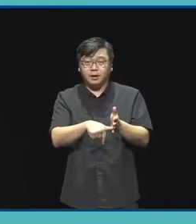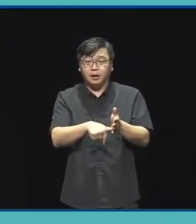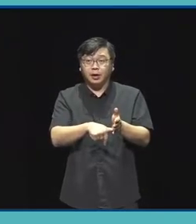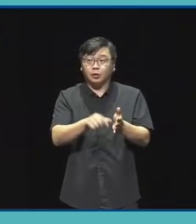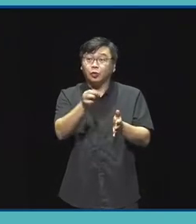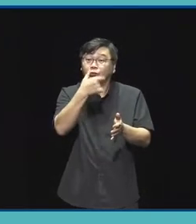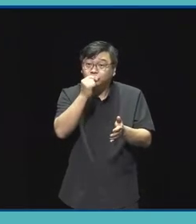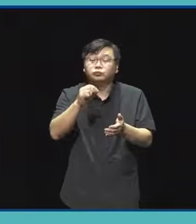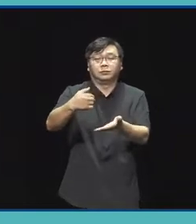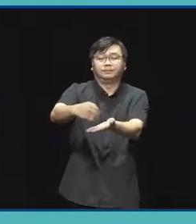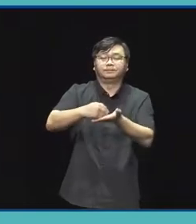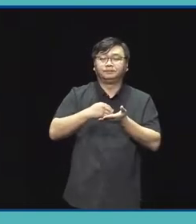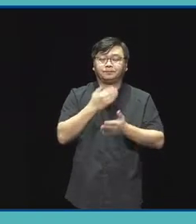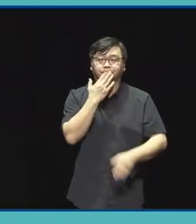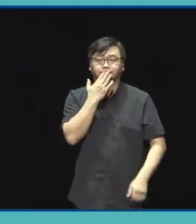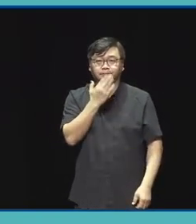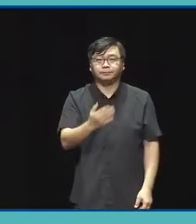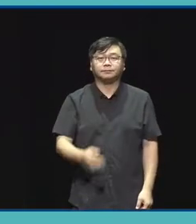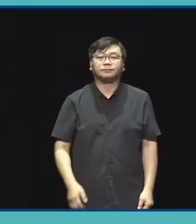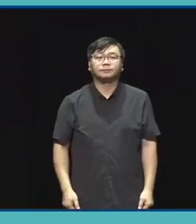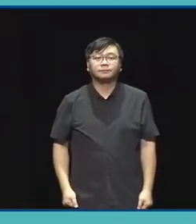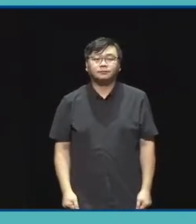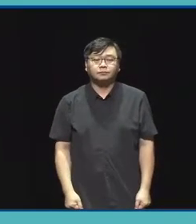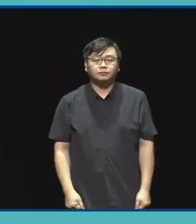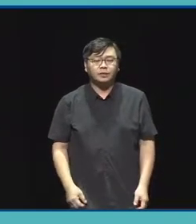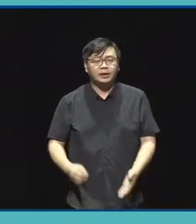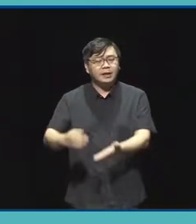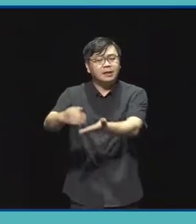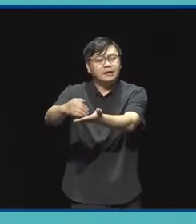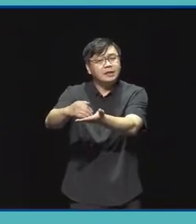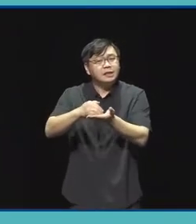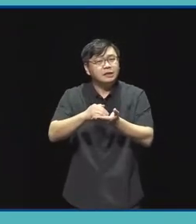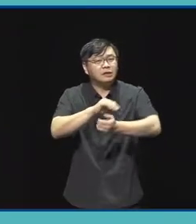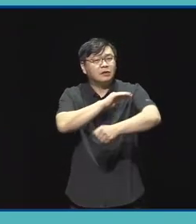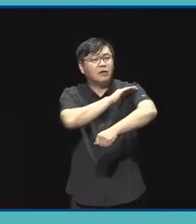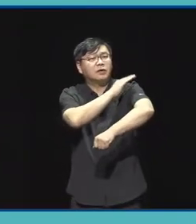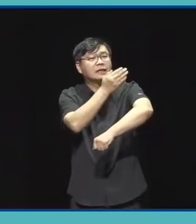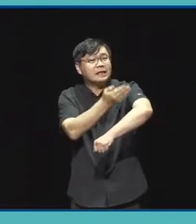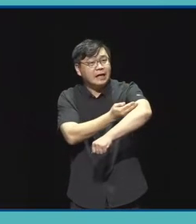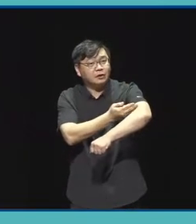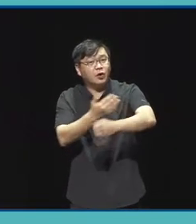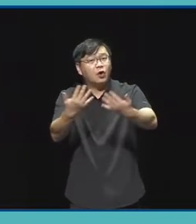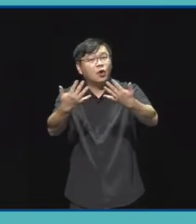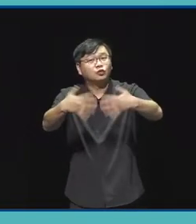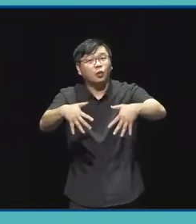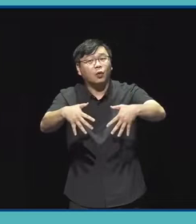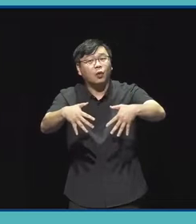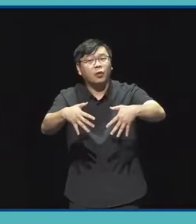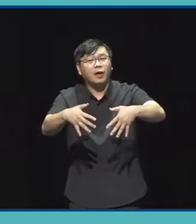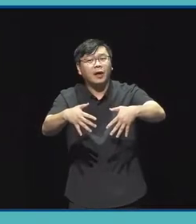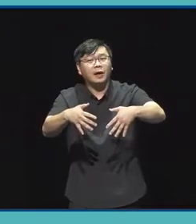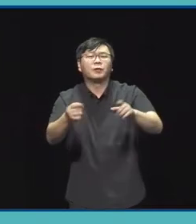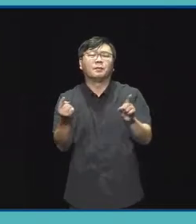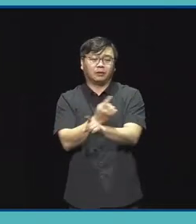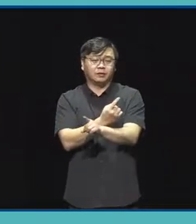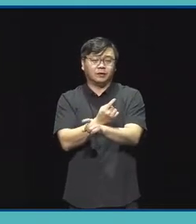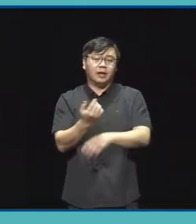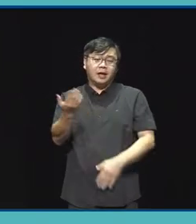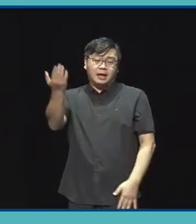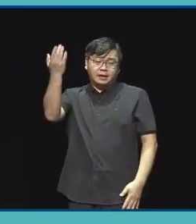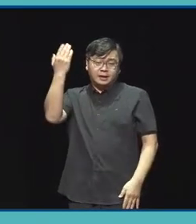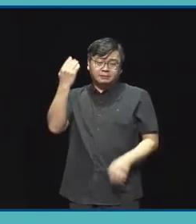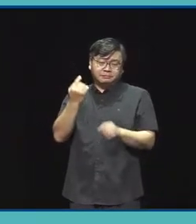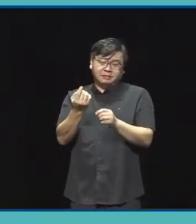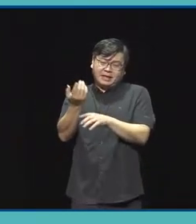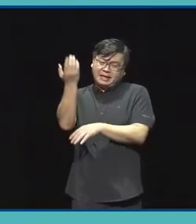신청하실 수가 있습니다 신청자격을 좀 완화했는데요 작년에는 최근 3년간 등록미술관에